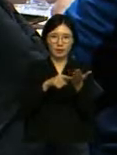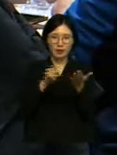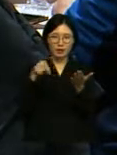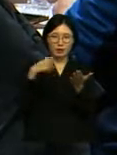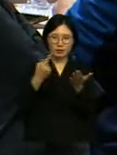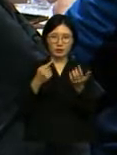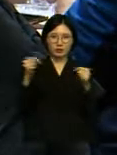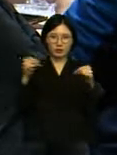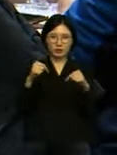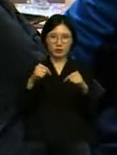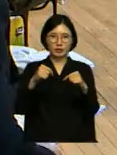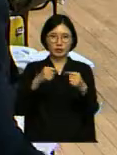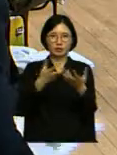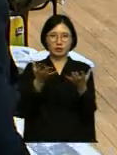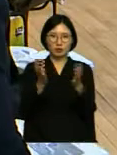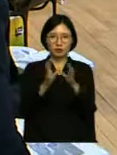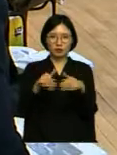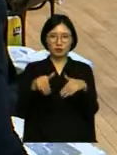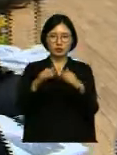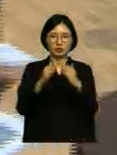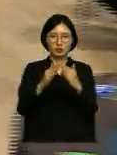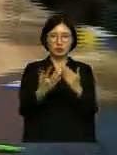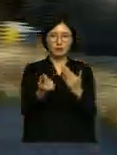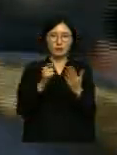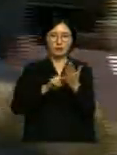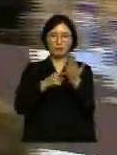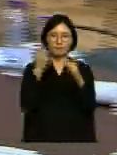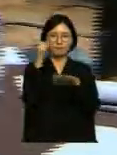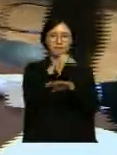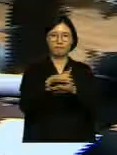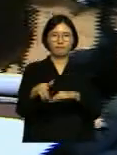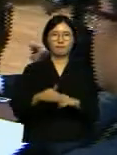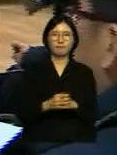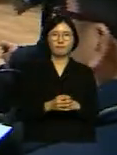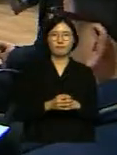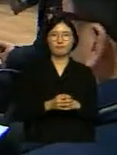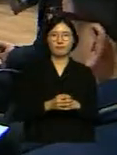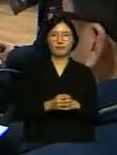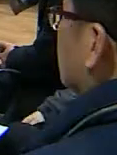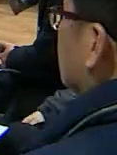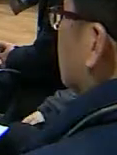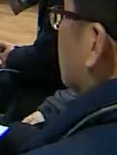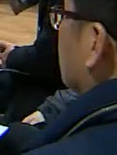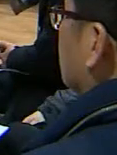구성에 속도를 낼 계획입니다. 딜라이브 서울 경기 케이블 TV 전병천입니다.